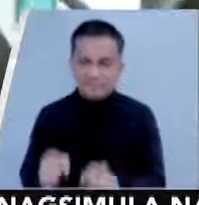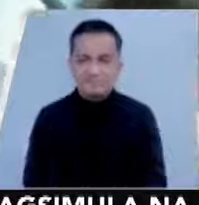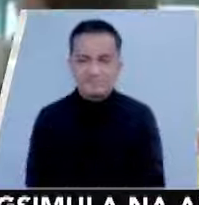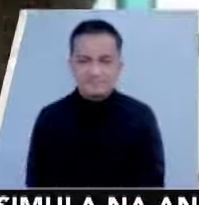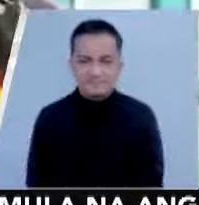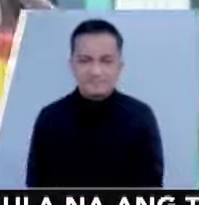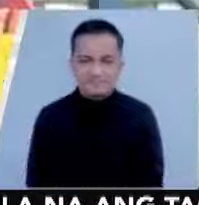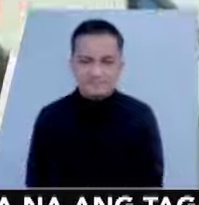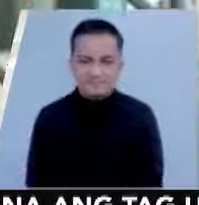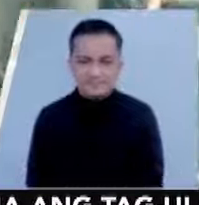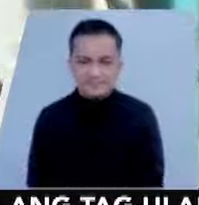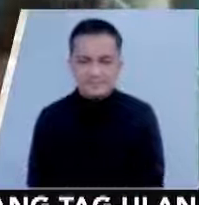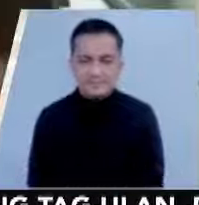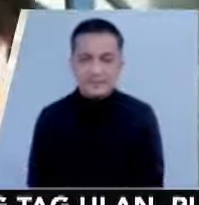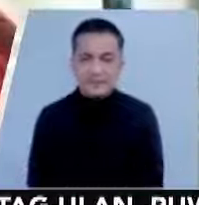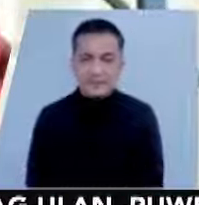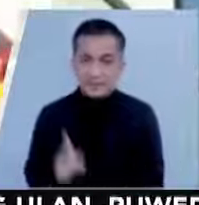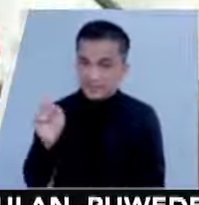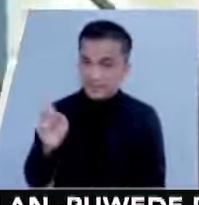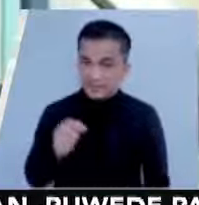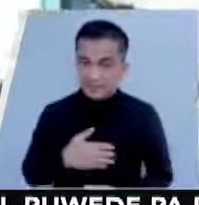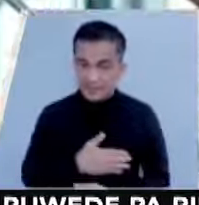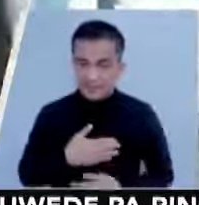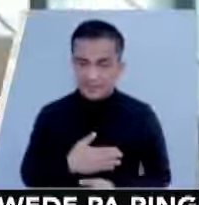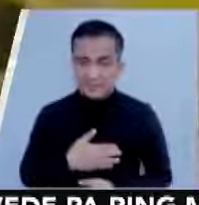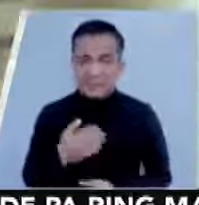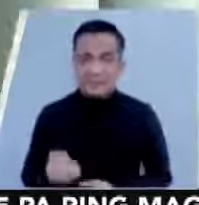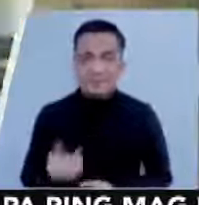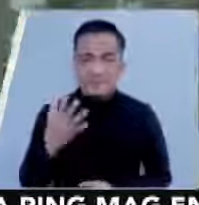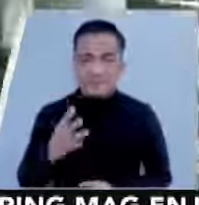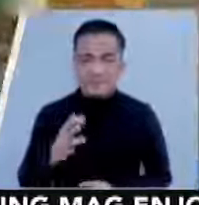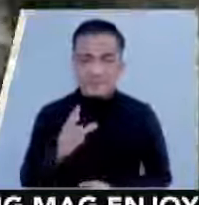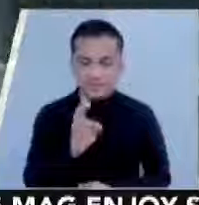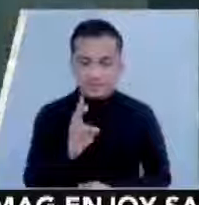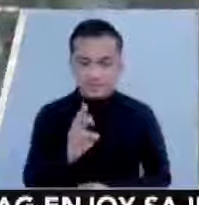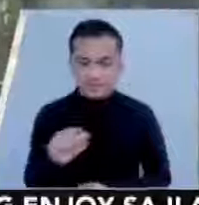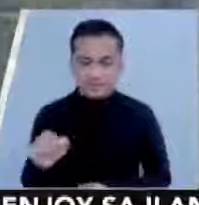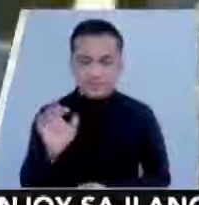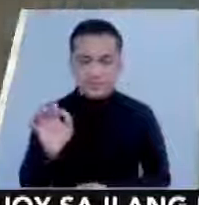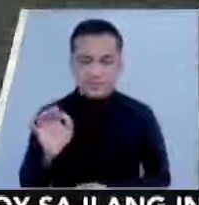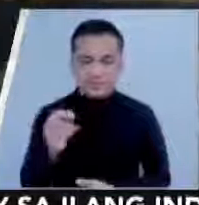mae-enjoy ang mga rides na ito sa halagang ph0 to